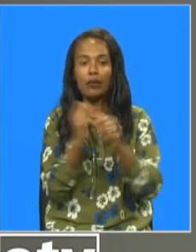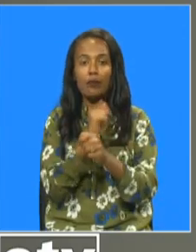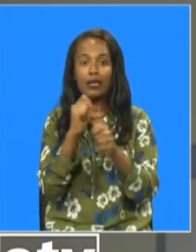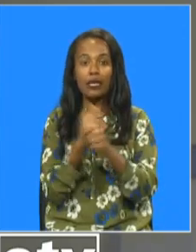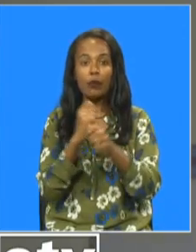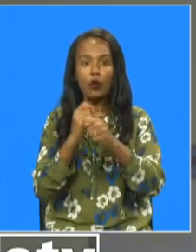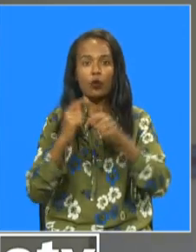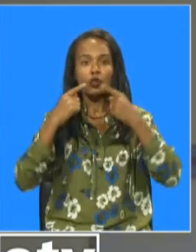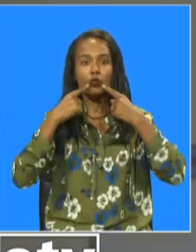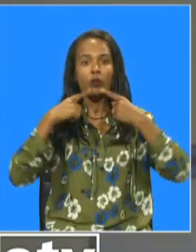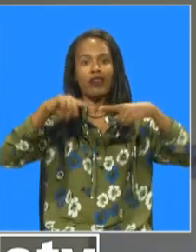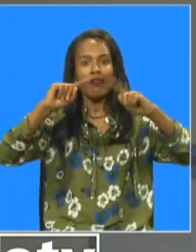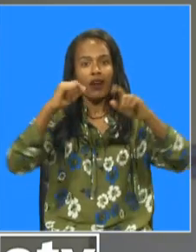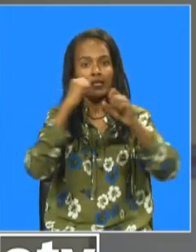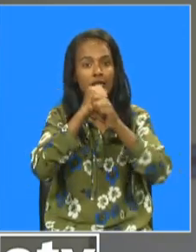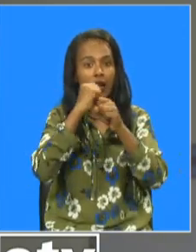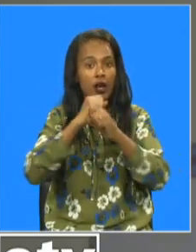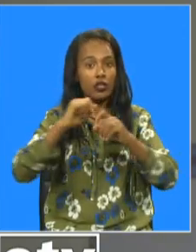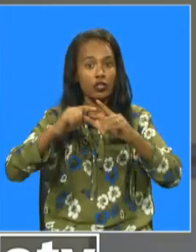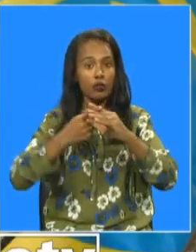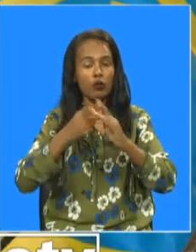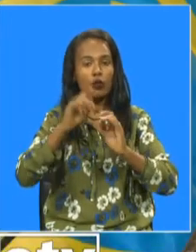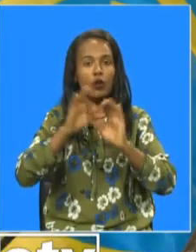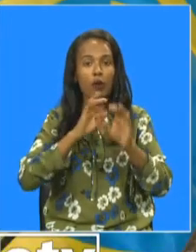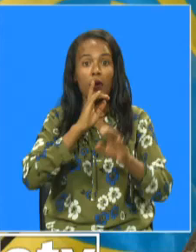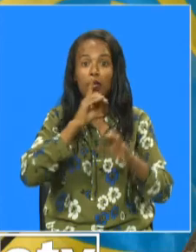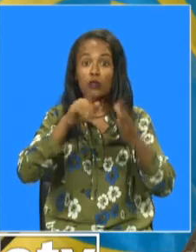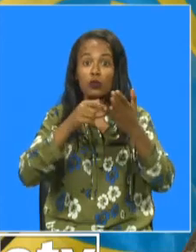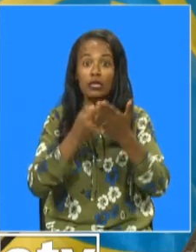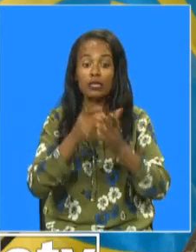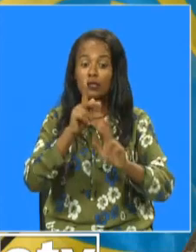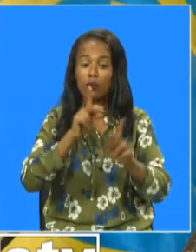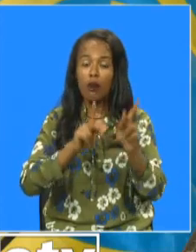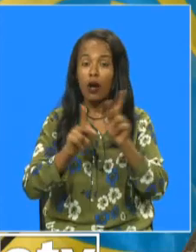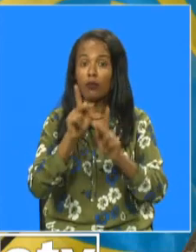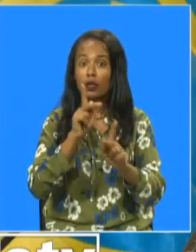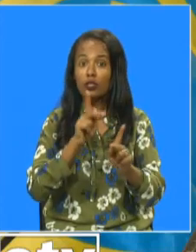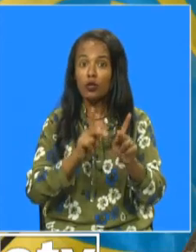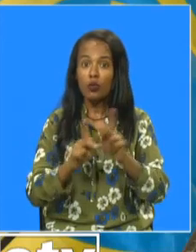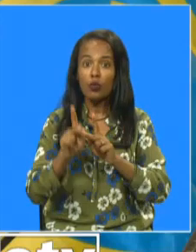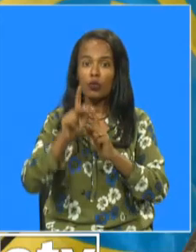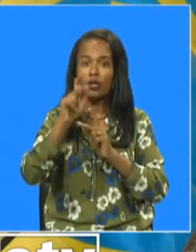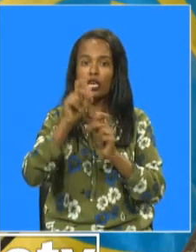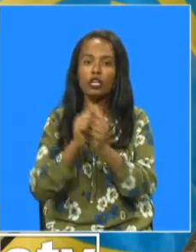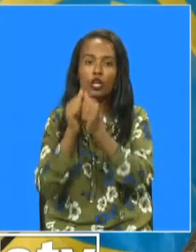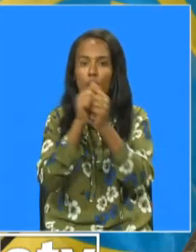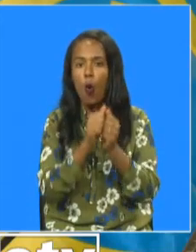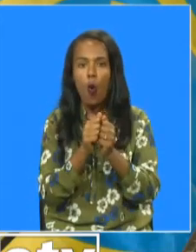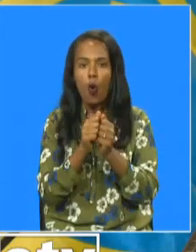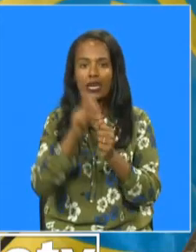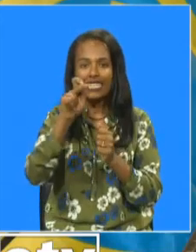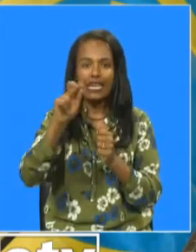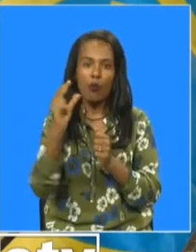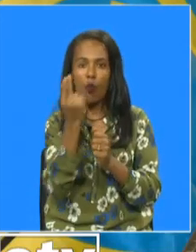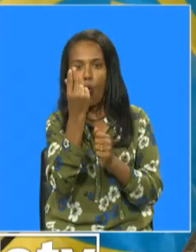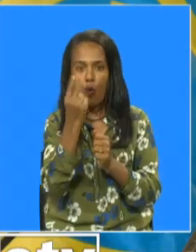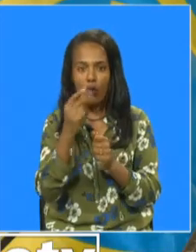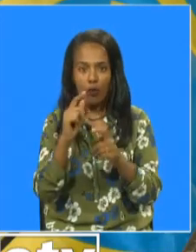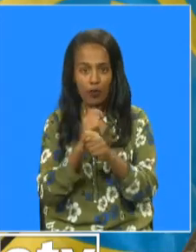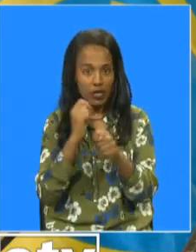የመተግበሪያዎች በይፋ ስራ እንዲጀምሩ ለማድረግ ነው። ስለዚህ ማህበረሰቡ የደቦ መተግበሪያን በስልኩ ላይ